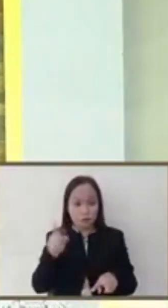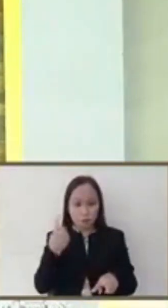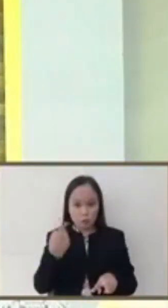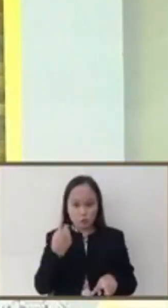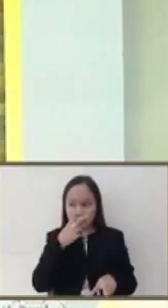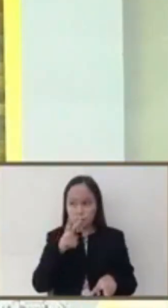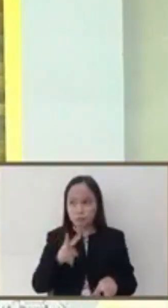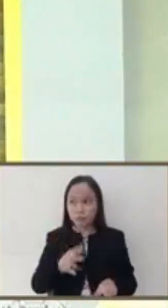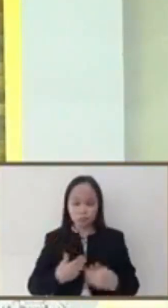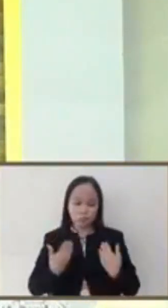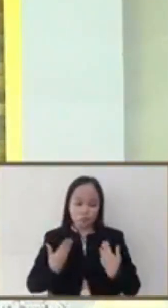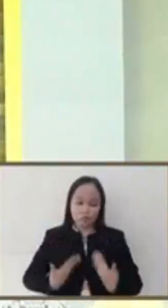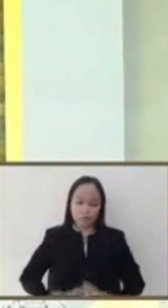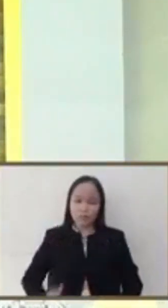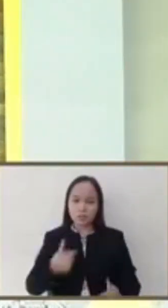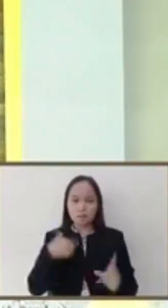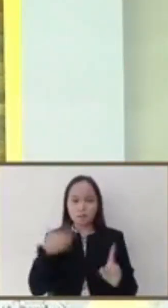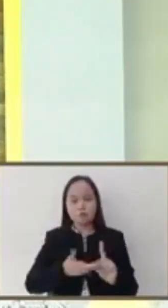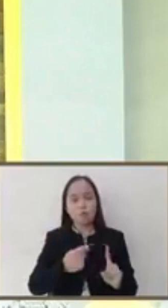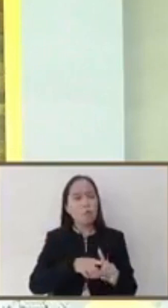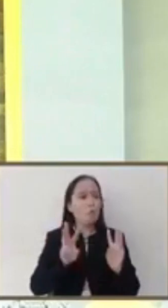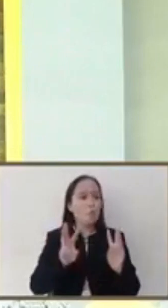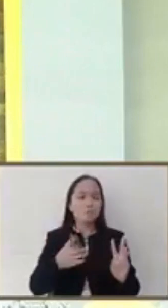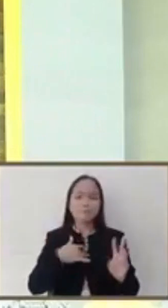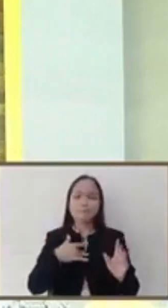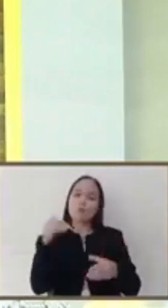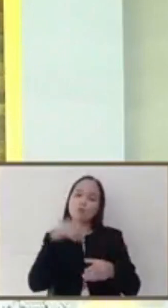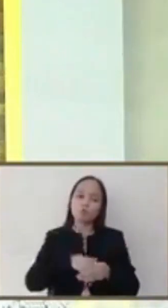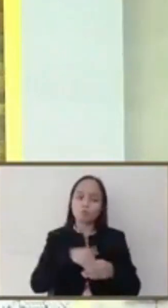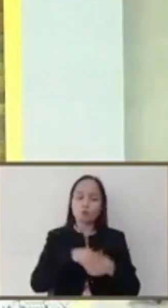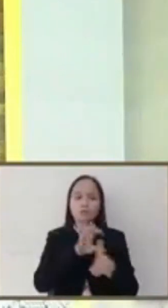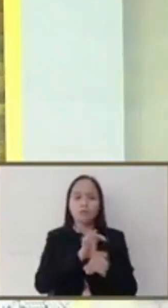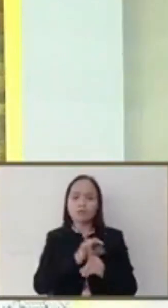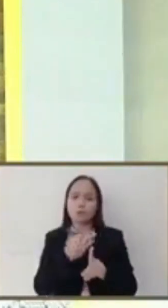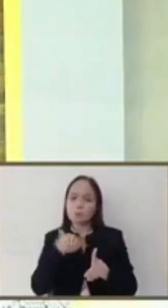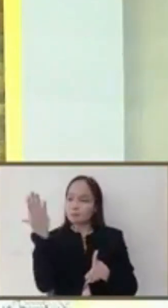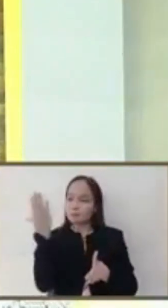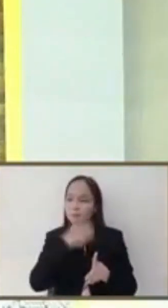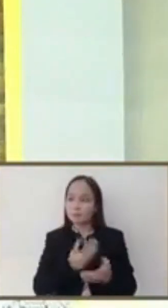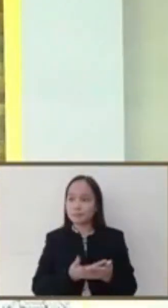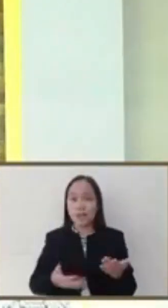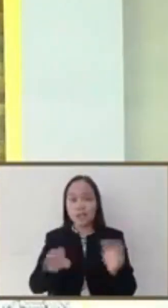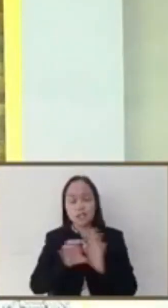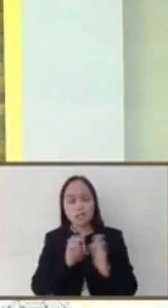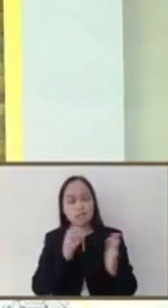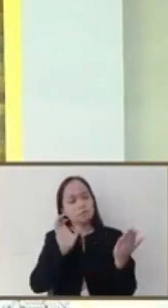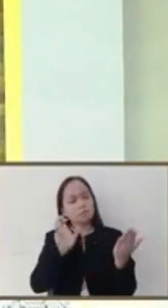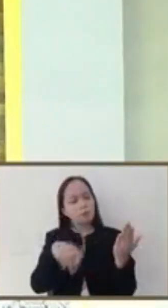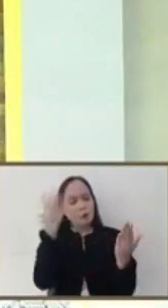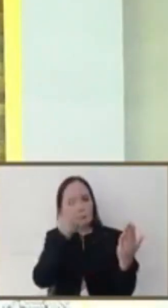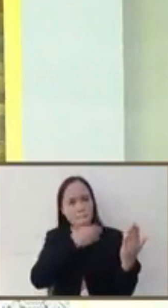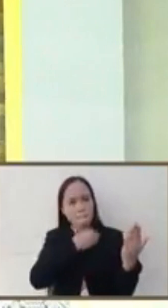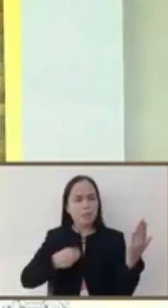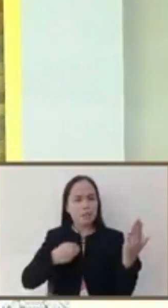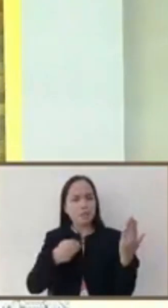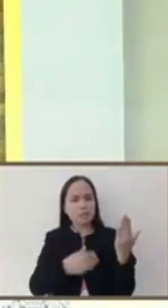na, oh, social kami, oh, kami, up to date kami, oh, kami, in kami lagi. Oh, kung anong bukas ng cellphone ngayon, anong gadget